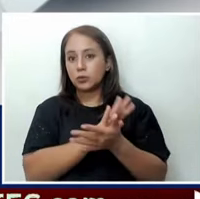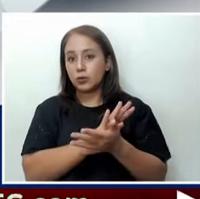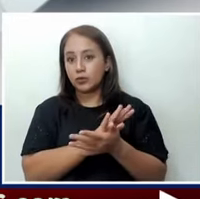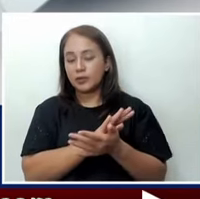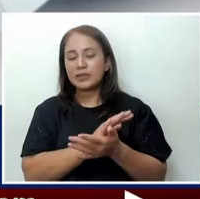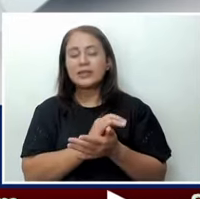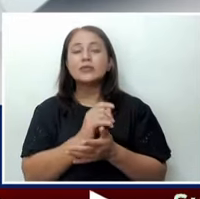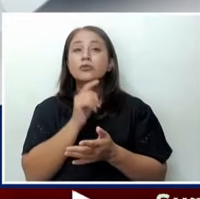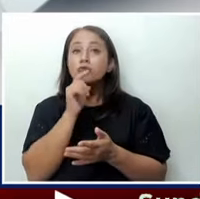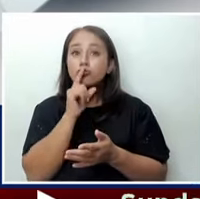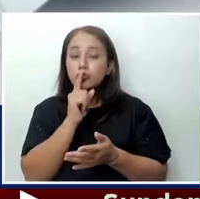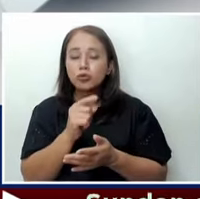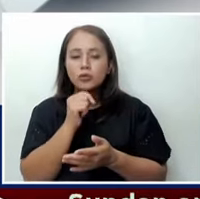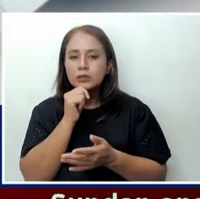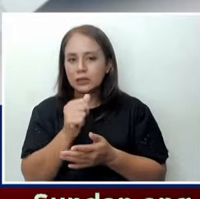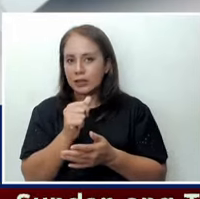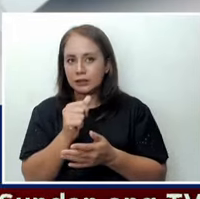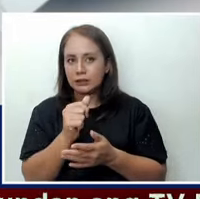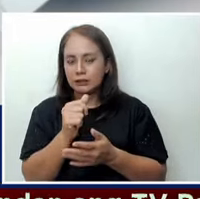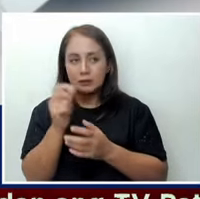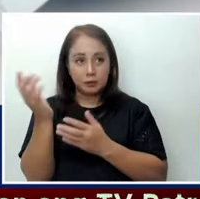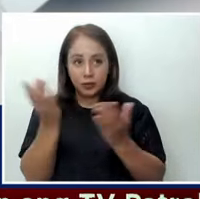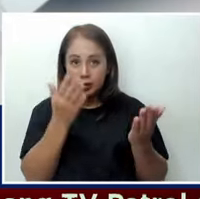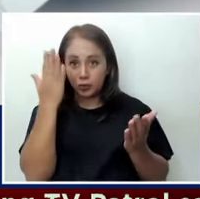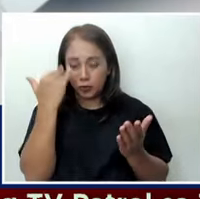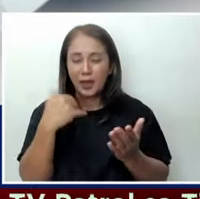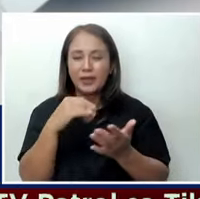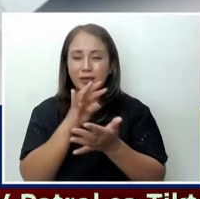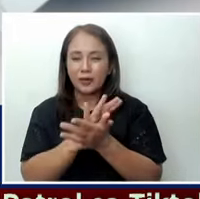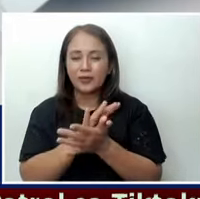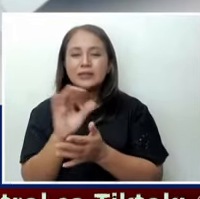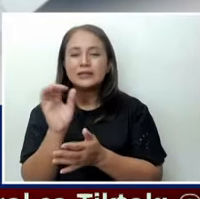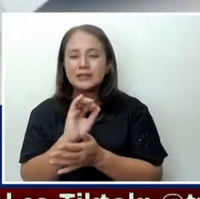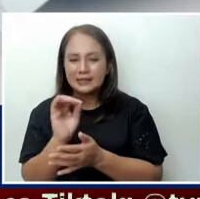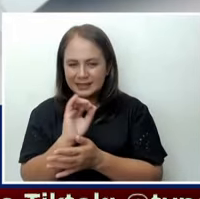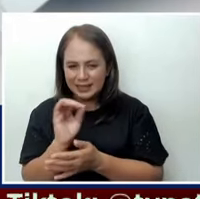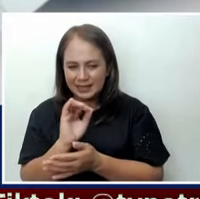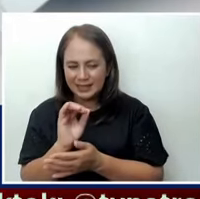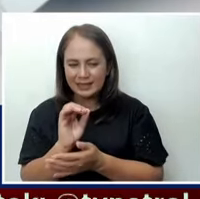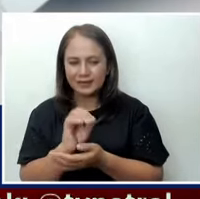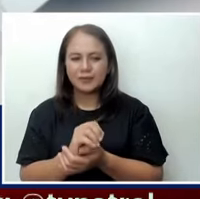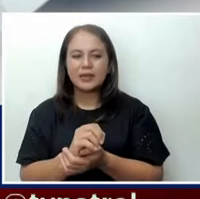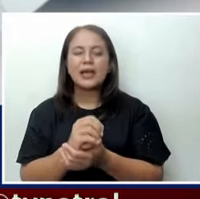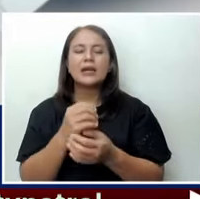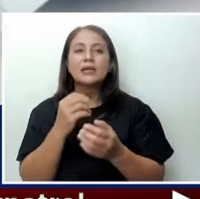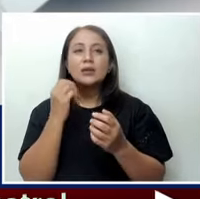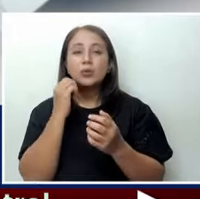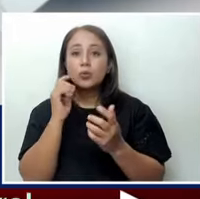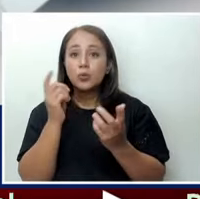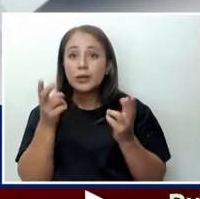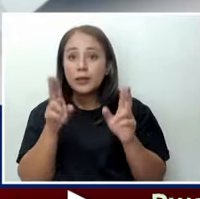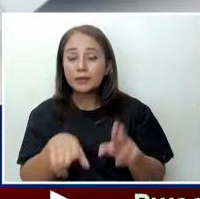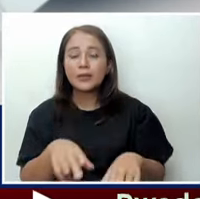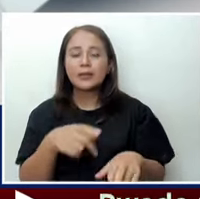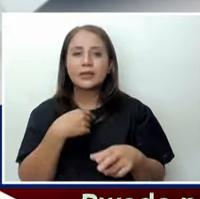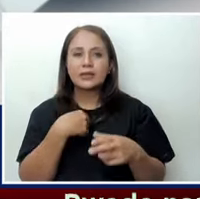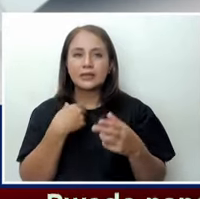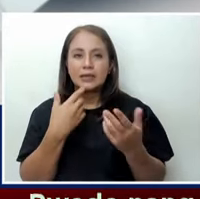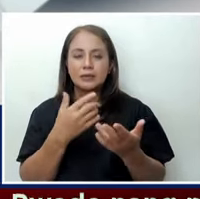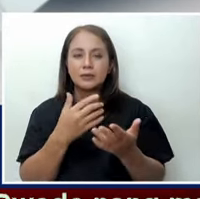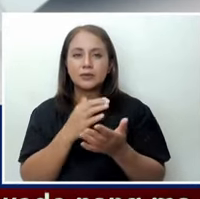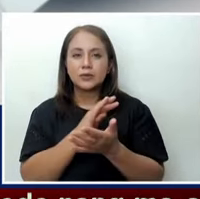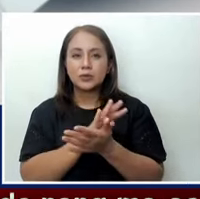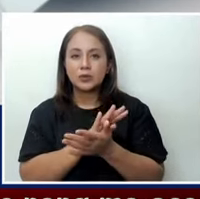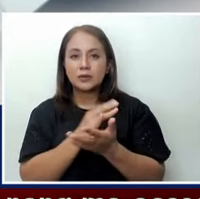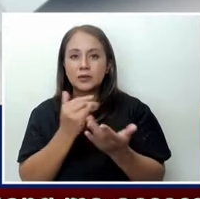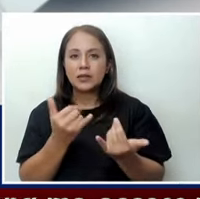talagang kaya sila napasok ay dahil po nagko-COVID sila. Usually yung mga may COVID natin ngayon, mild